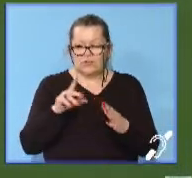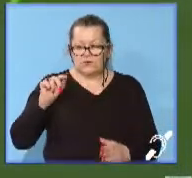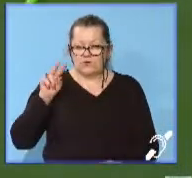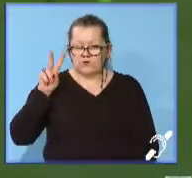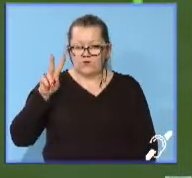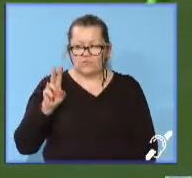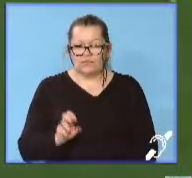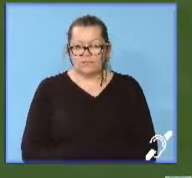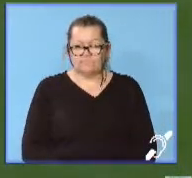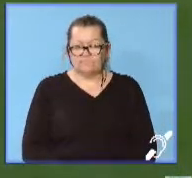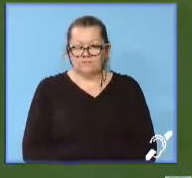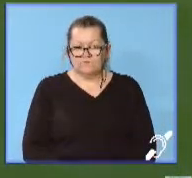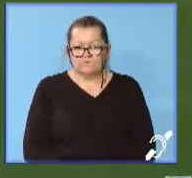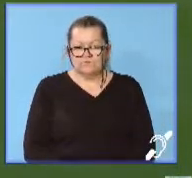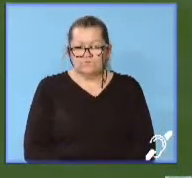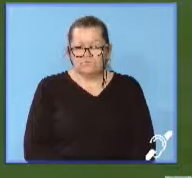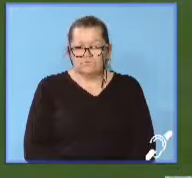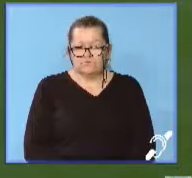superligii